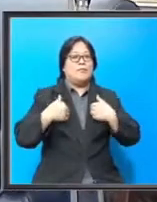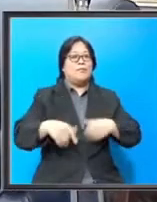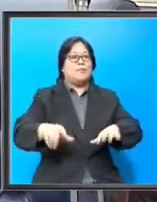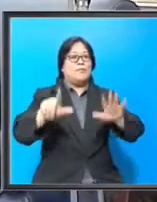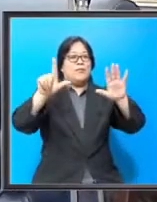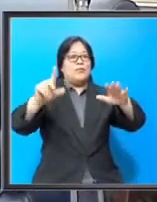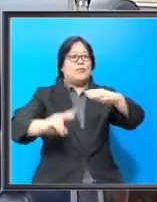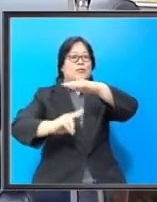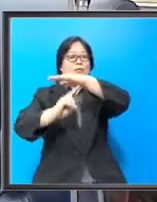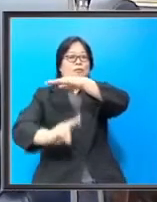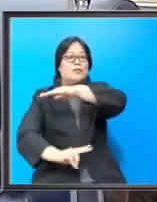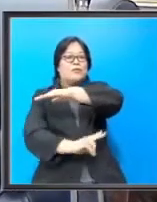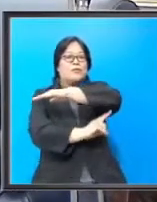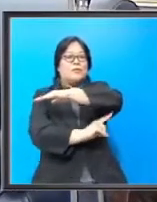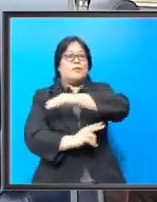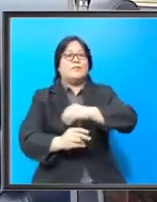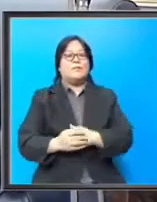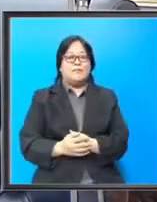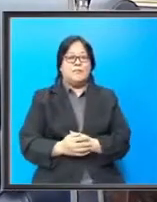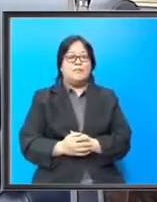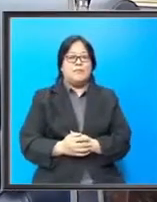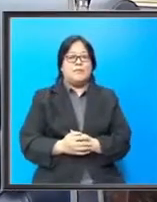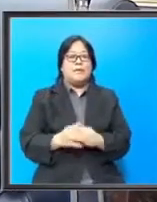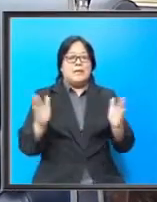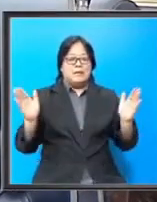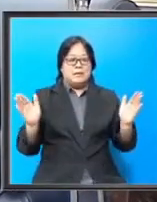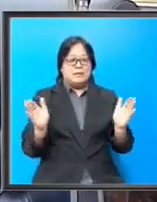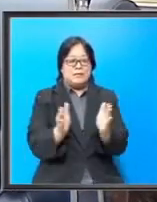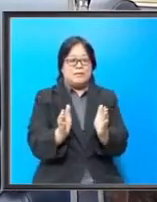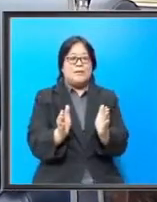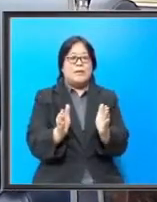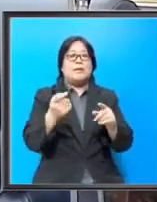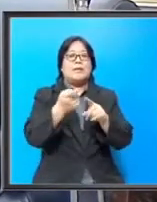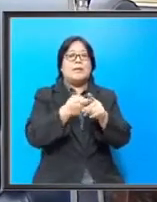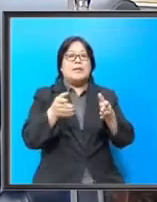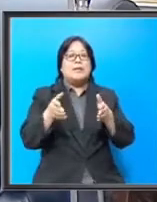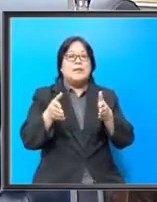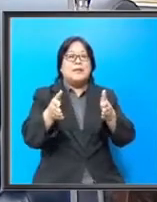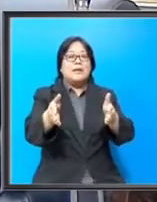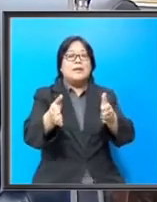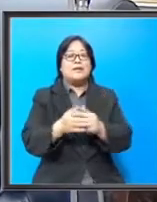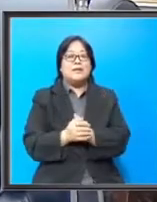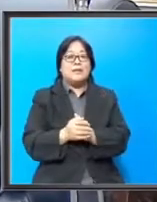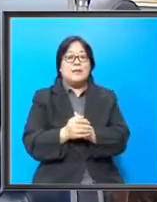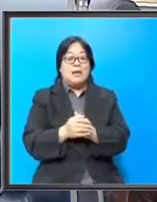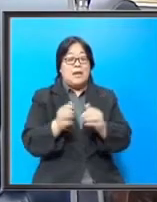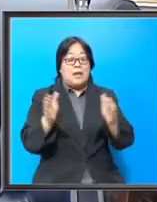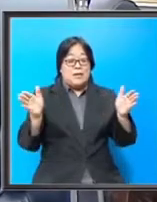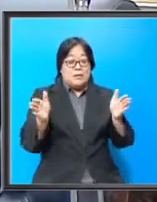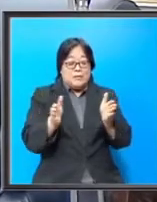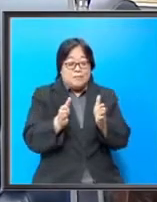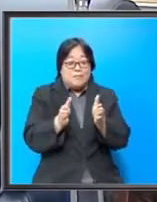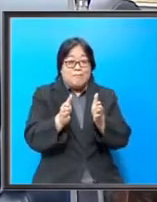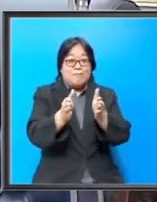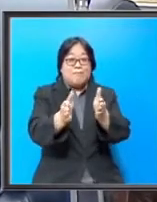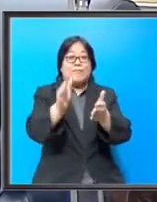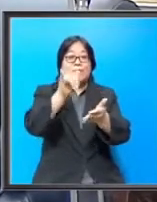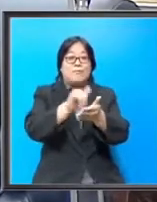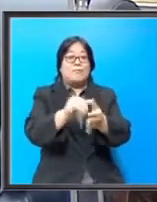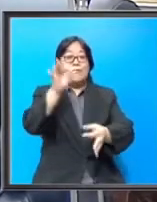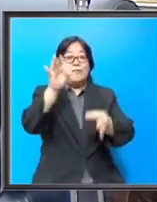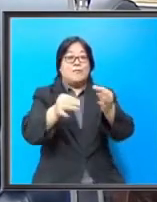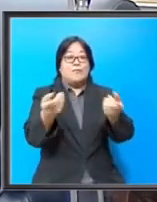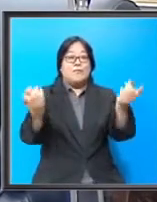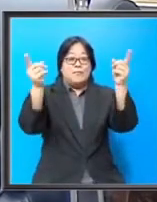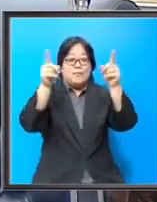7 jembatan yang lebih sempit daripada jalan kesempitan ini kalau